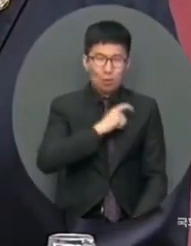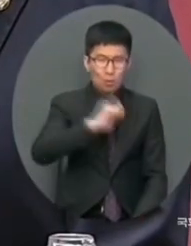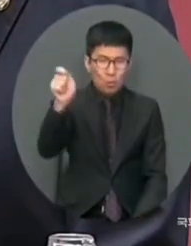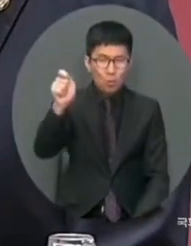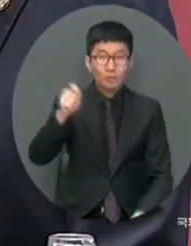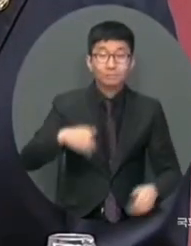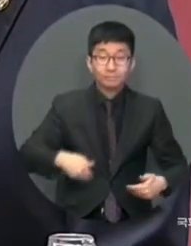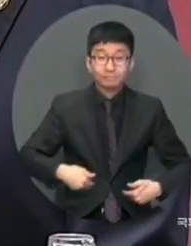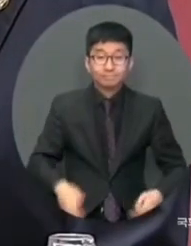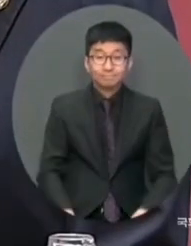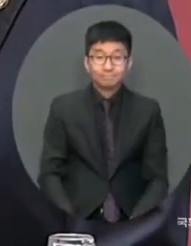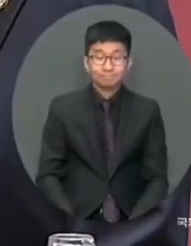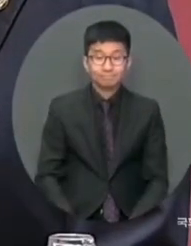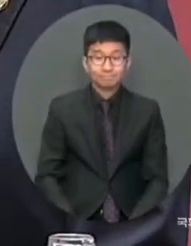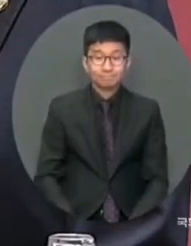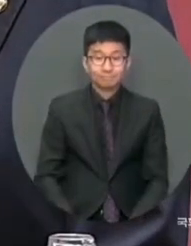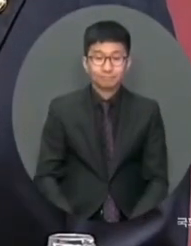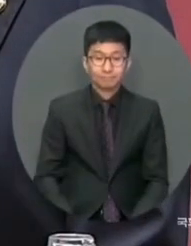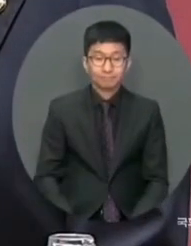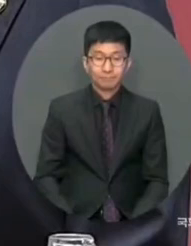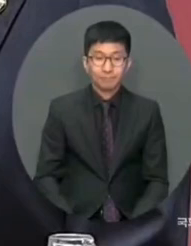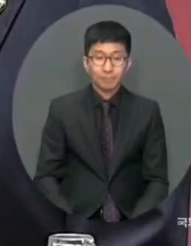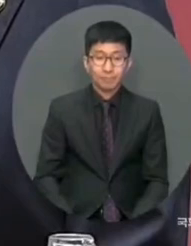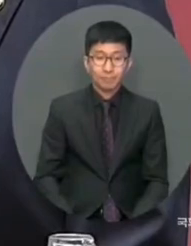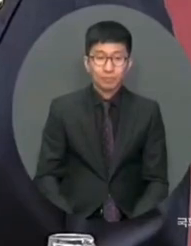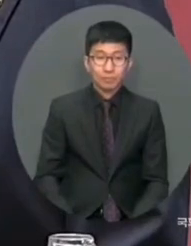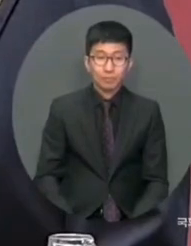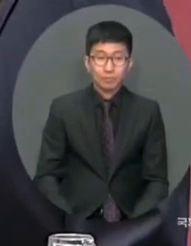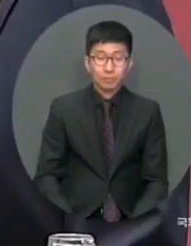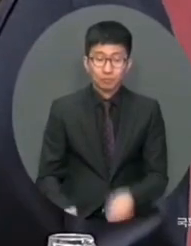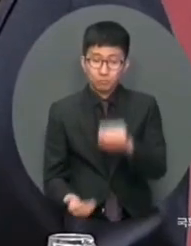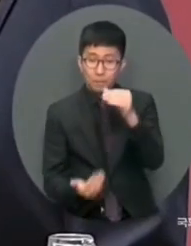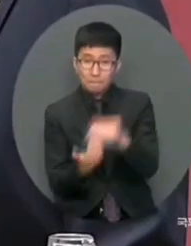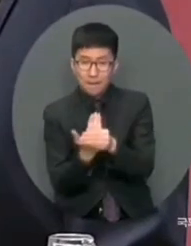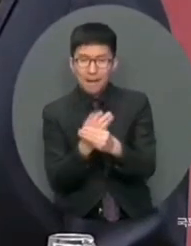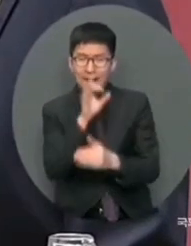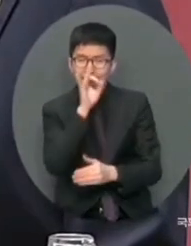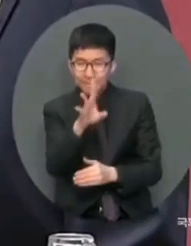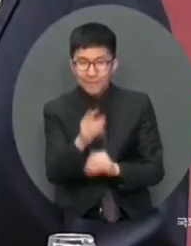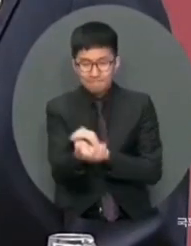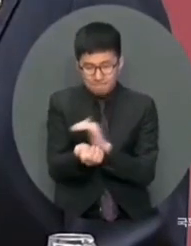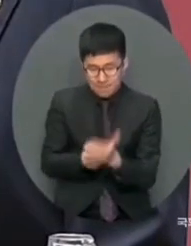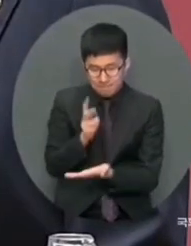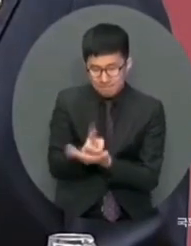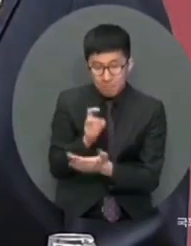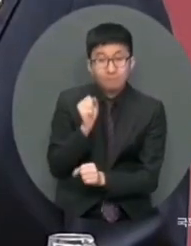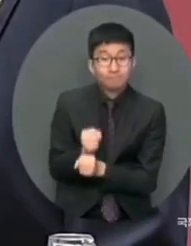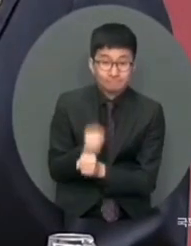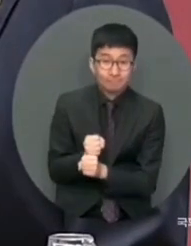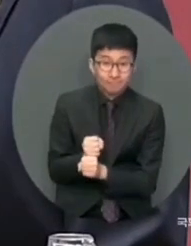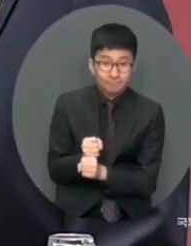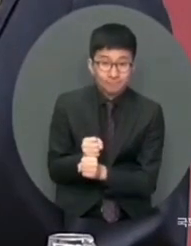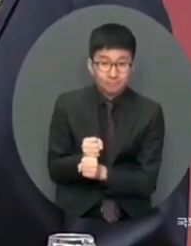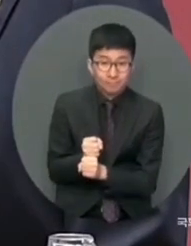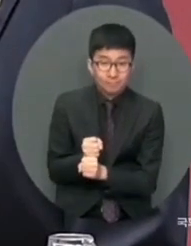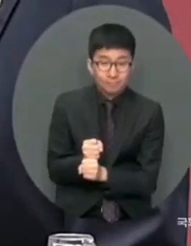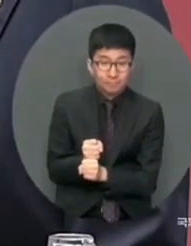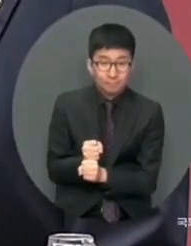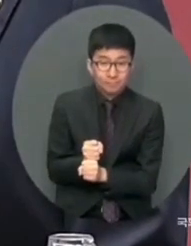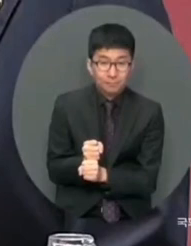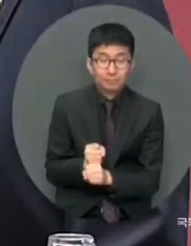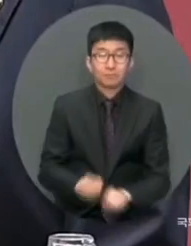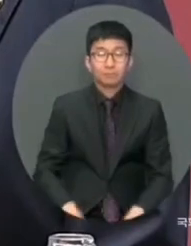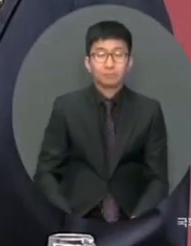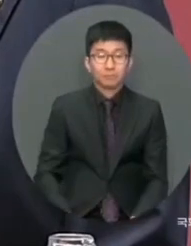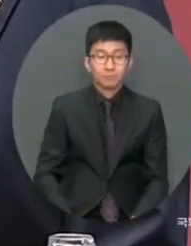같고, 그리고 그러한 일들이 일어나지 않도록 하는 제도도 좀